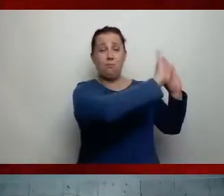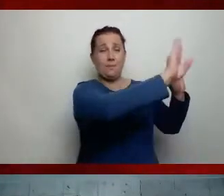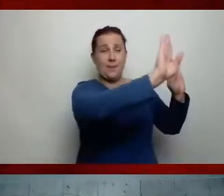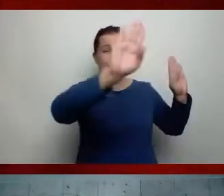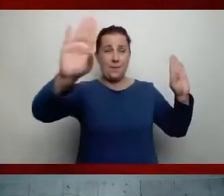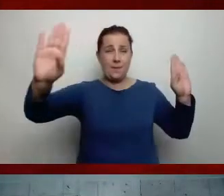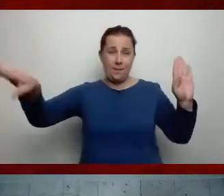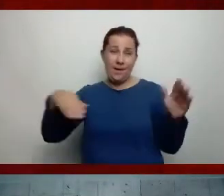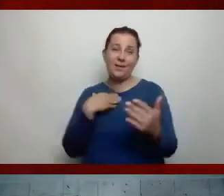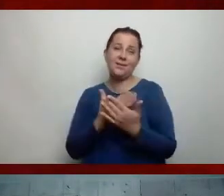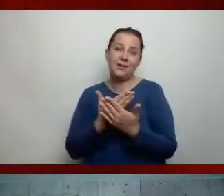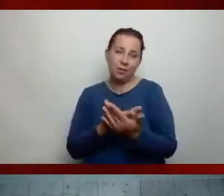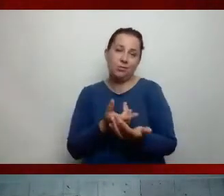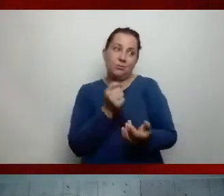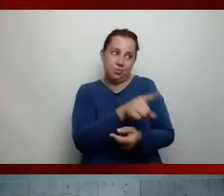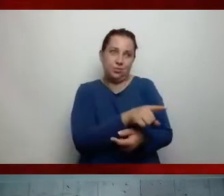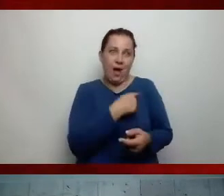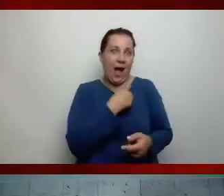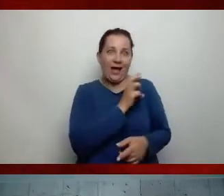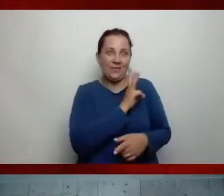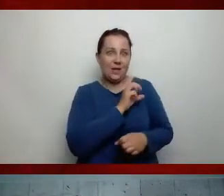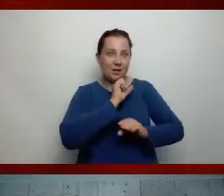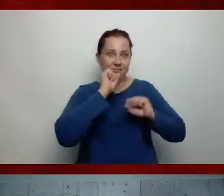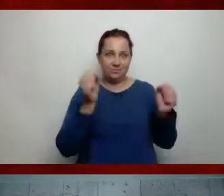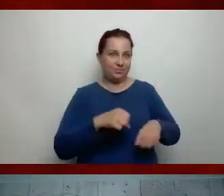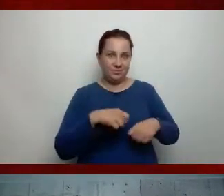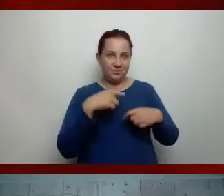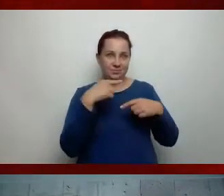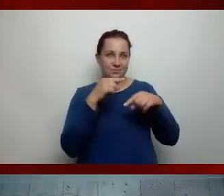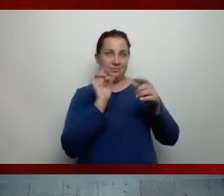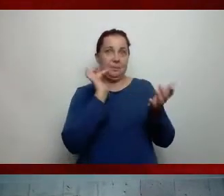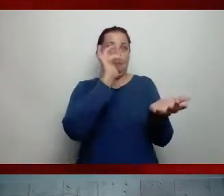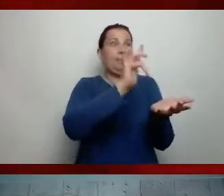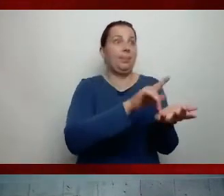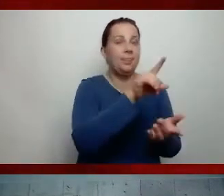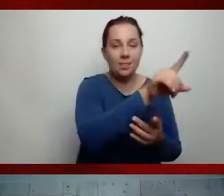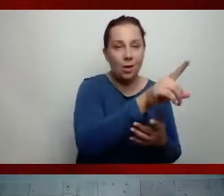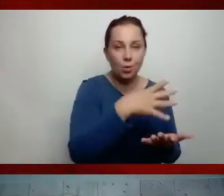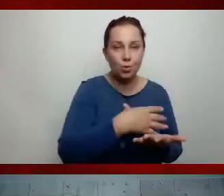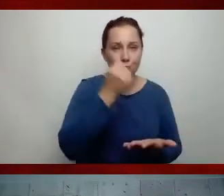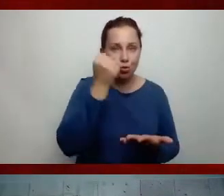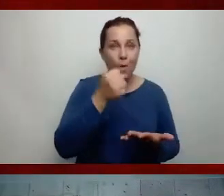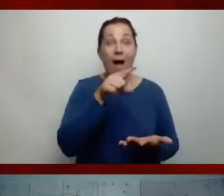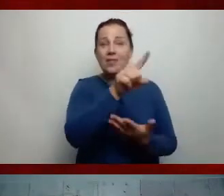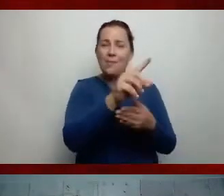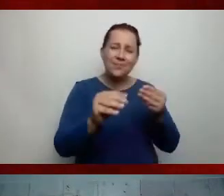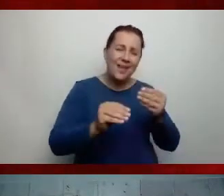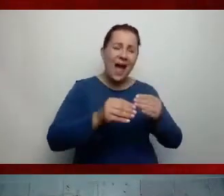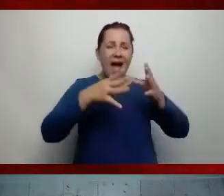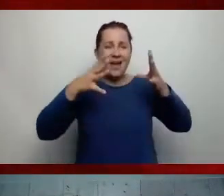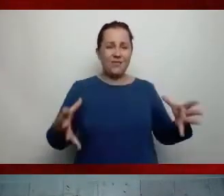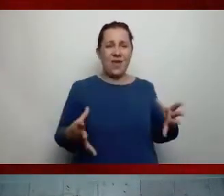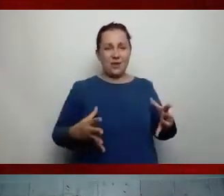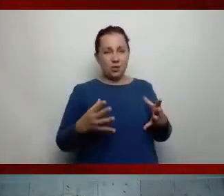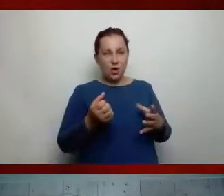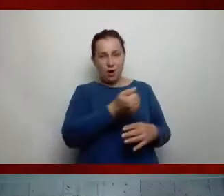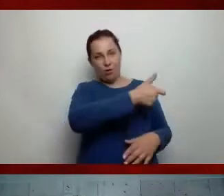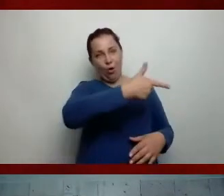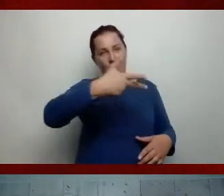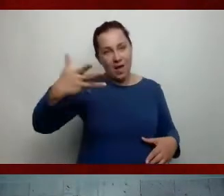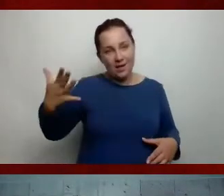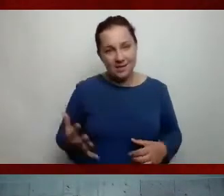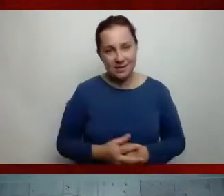Pomorzu, gdzie Witkacy w życiu nie był, nie znajduje się akurat największa kolekcja, ale wtedy takich paradoksów było